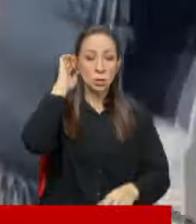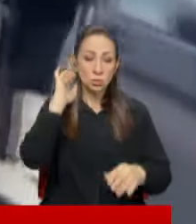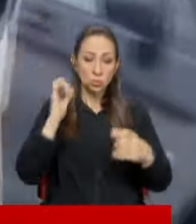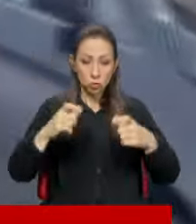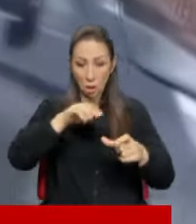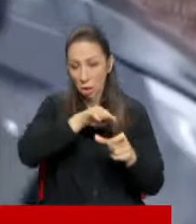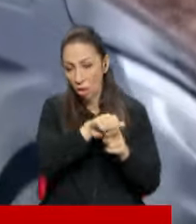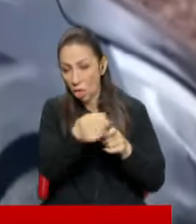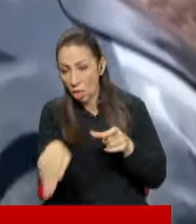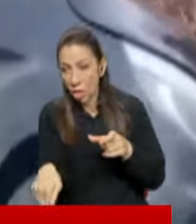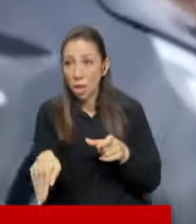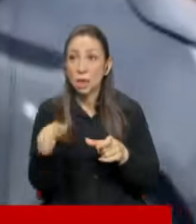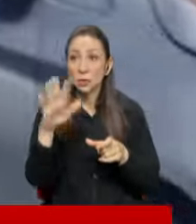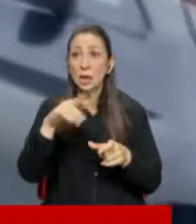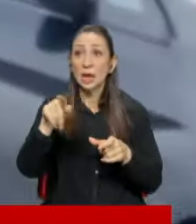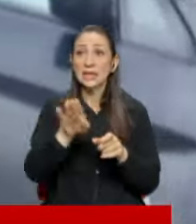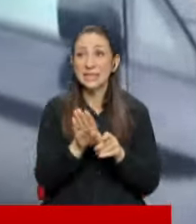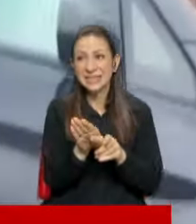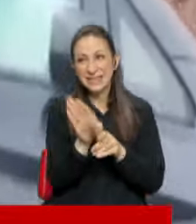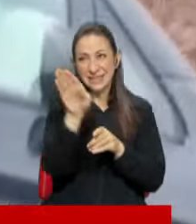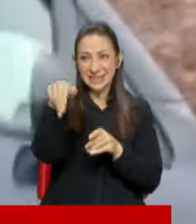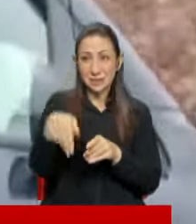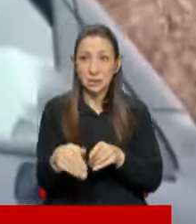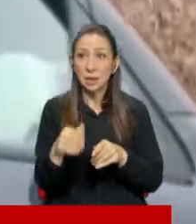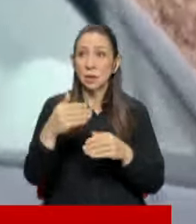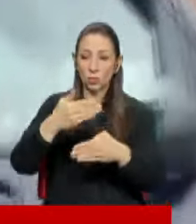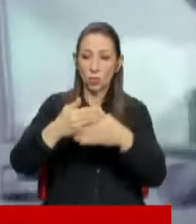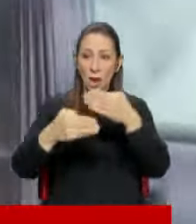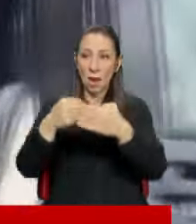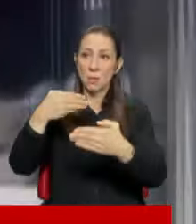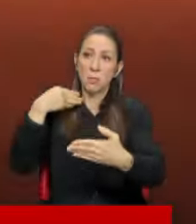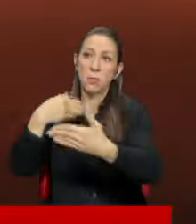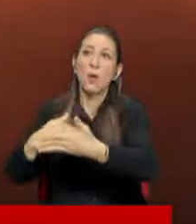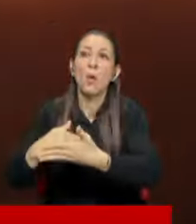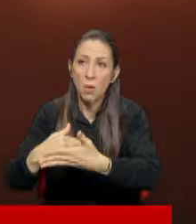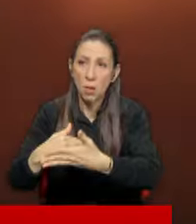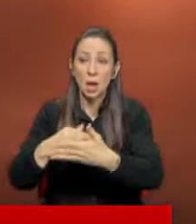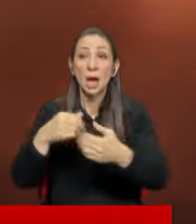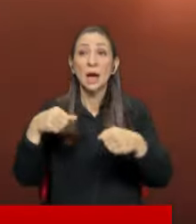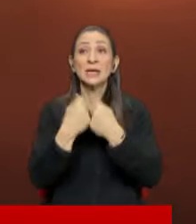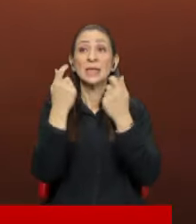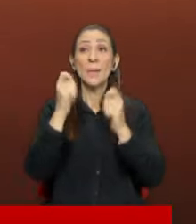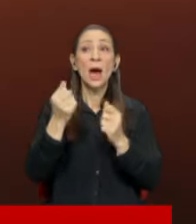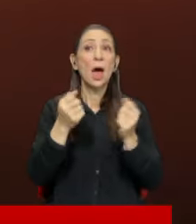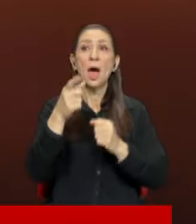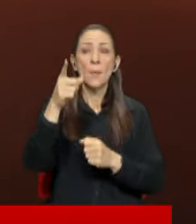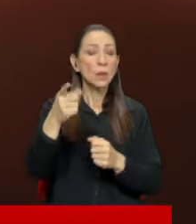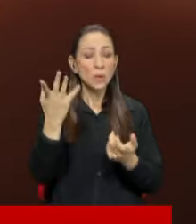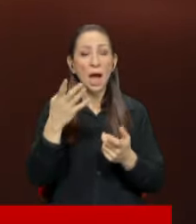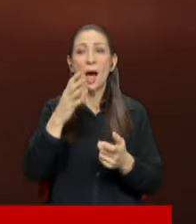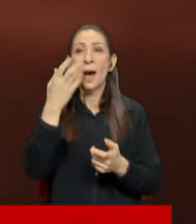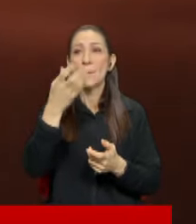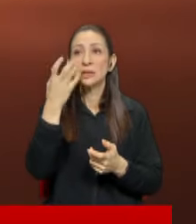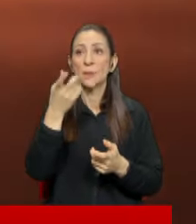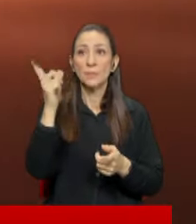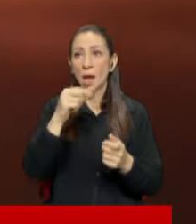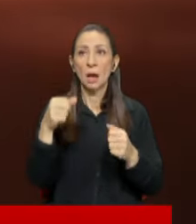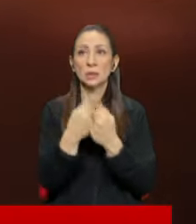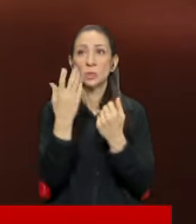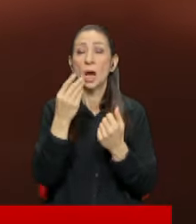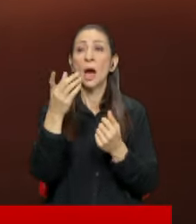düştü, kanala düştü. Ondan sonra da kanaldan çıkarak da istinat duvarına çarparak durabildi. Kazayı yapan makam aracıysa bu kez Amasya'da kazaya